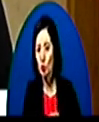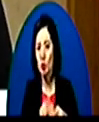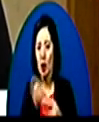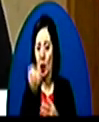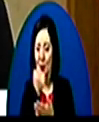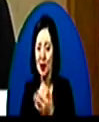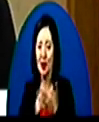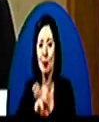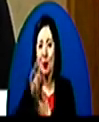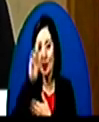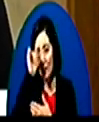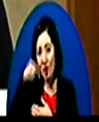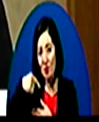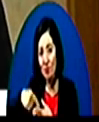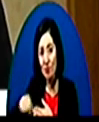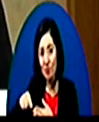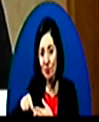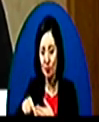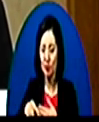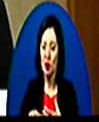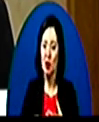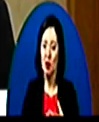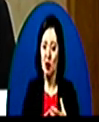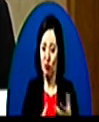хамгаалах ямны зүгээс бол